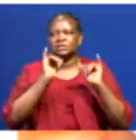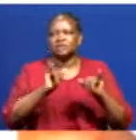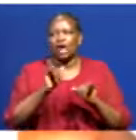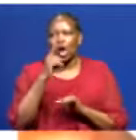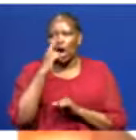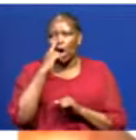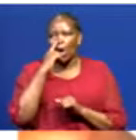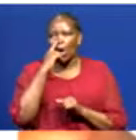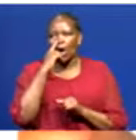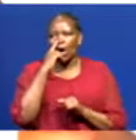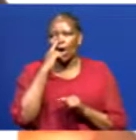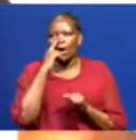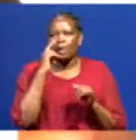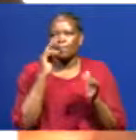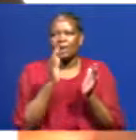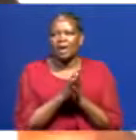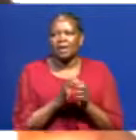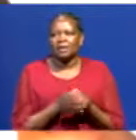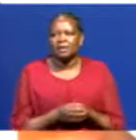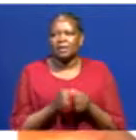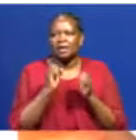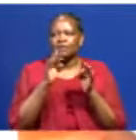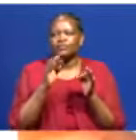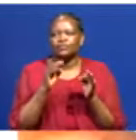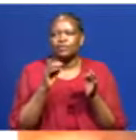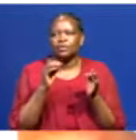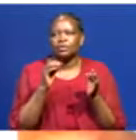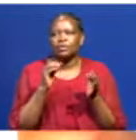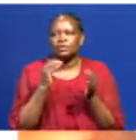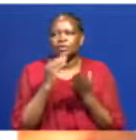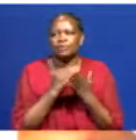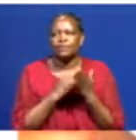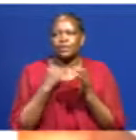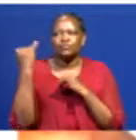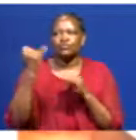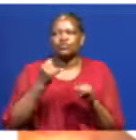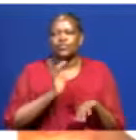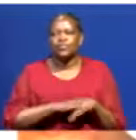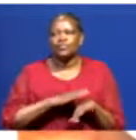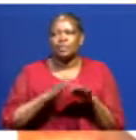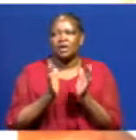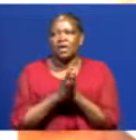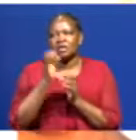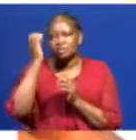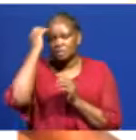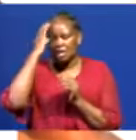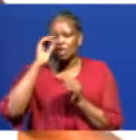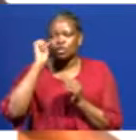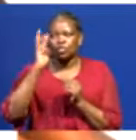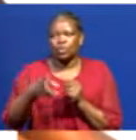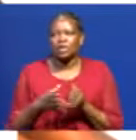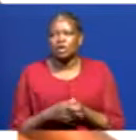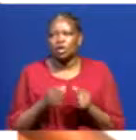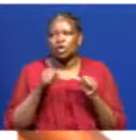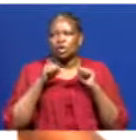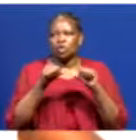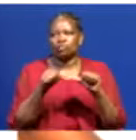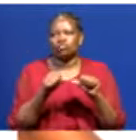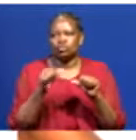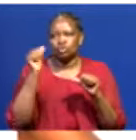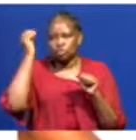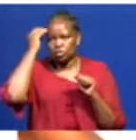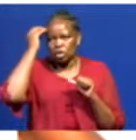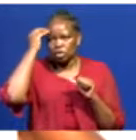home, and if the program is introduced, it will be very healthy and the learners will continue